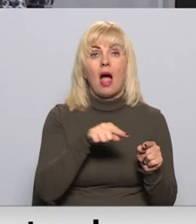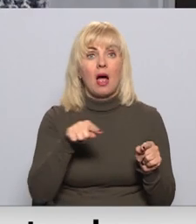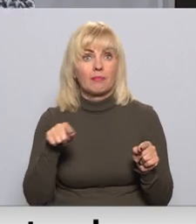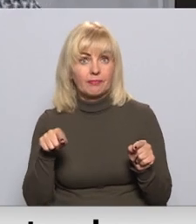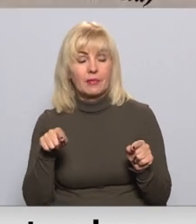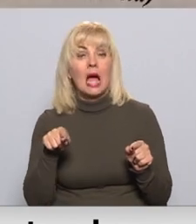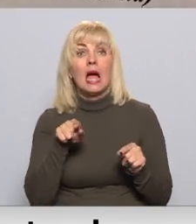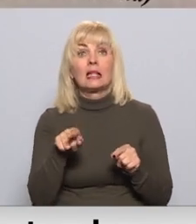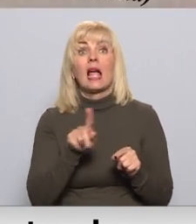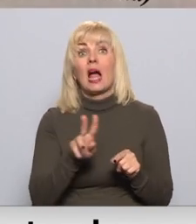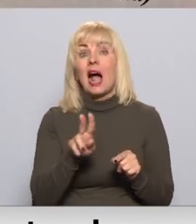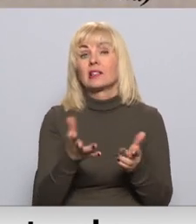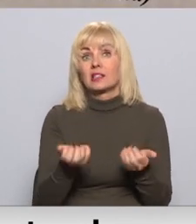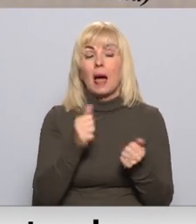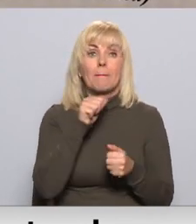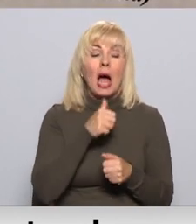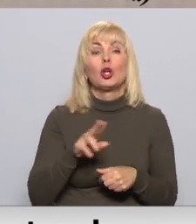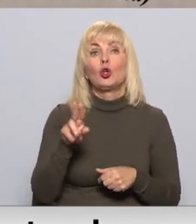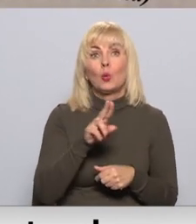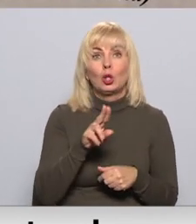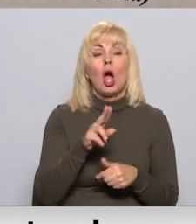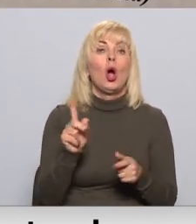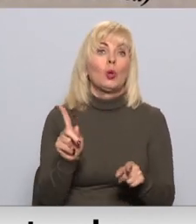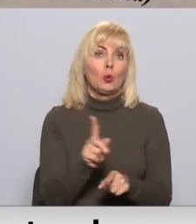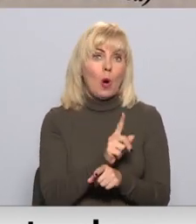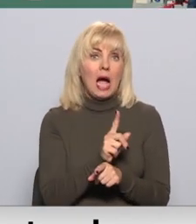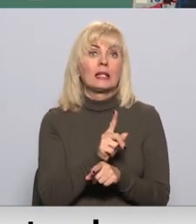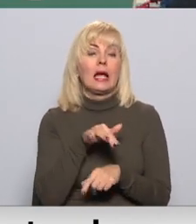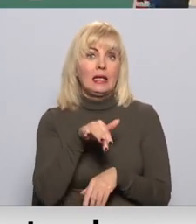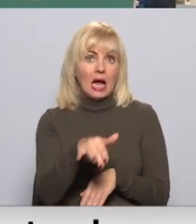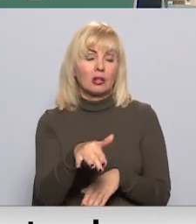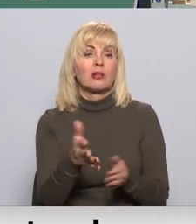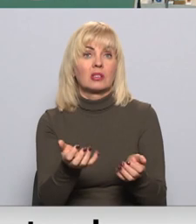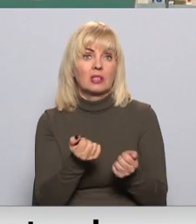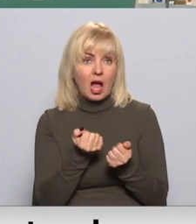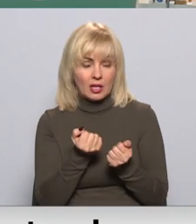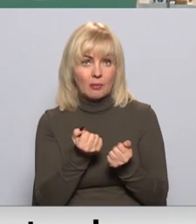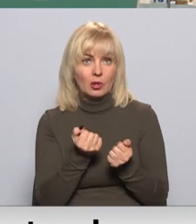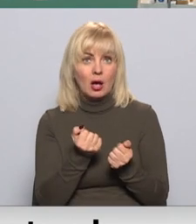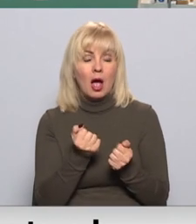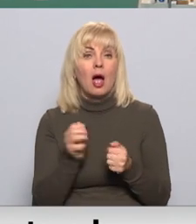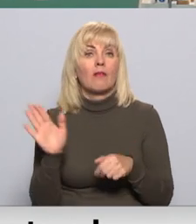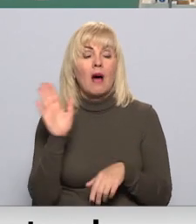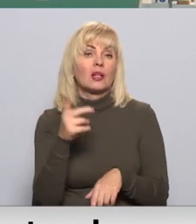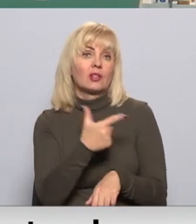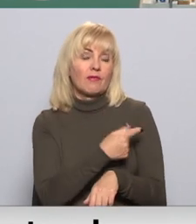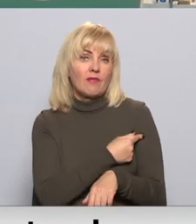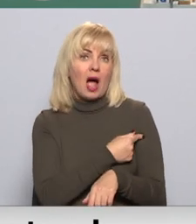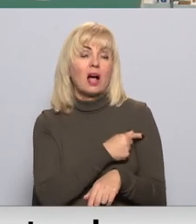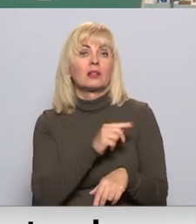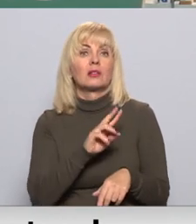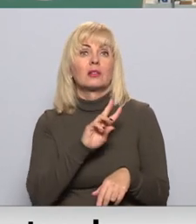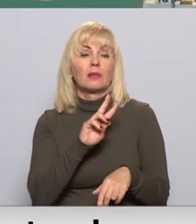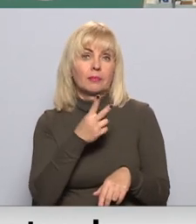jā, tātad tie, kas saņēma maijā, jūnijā, noteikti vajadzētu jau doties un saņemt balstu vakcinācijas devu. Šī